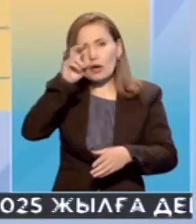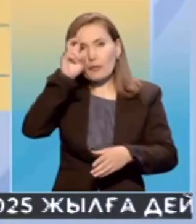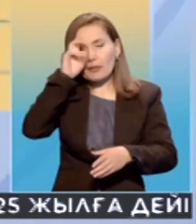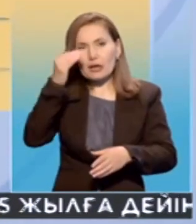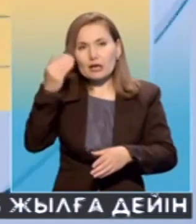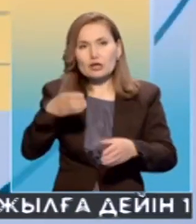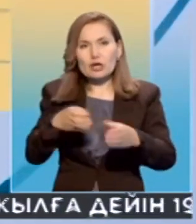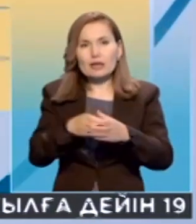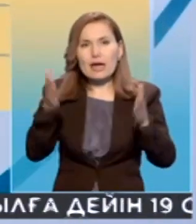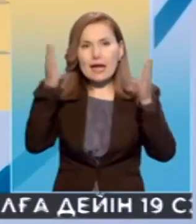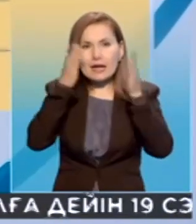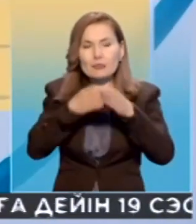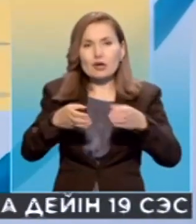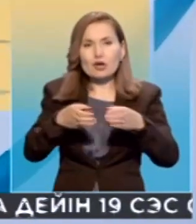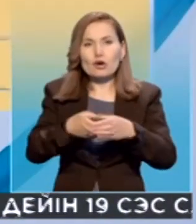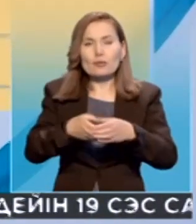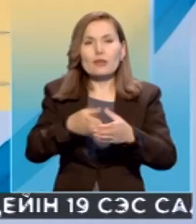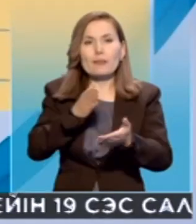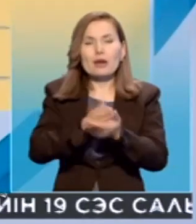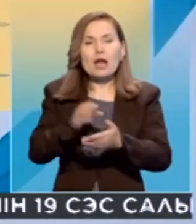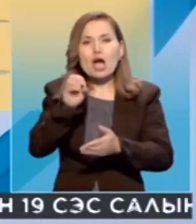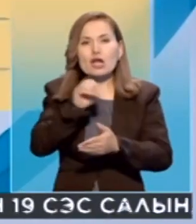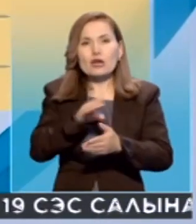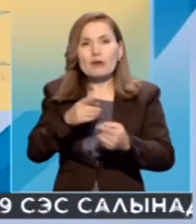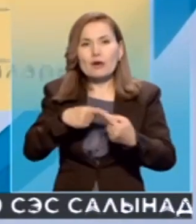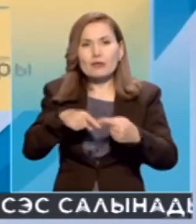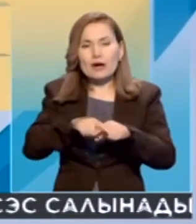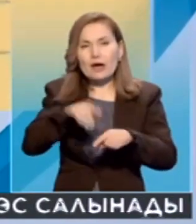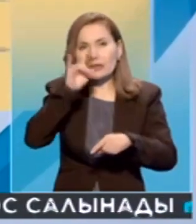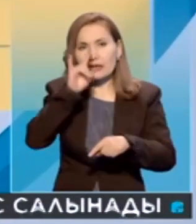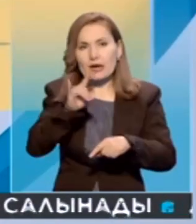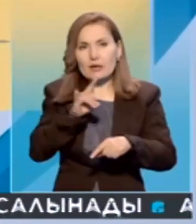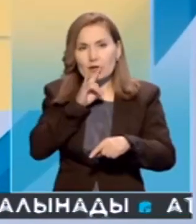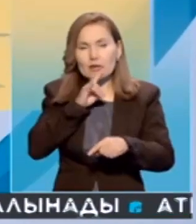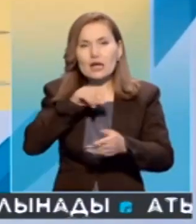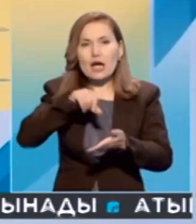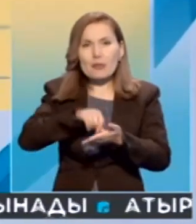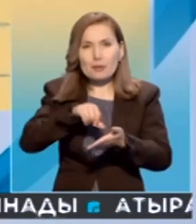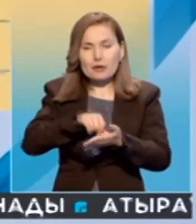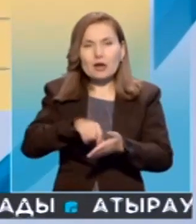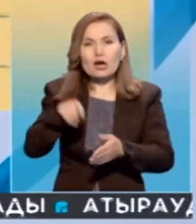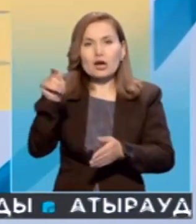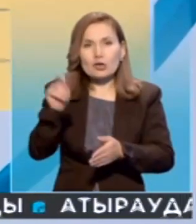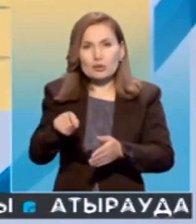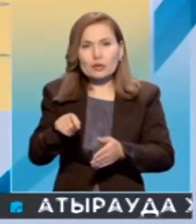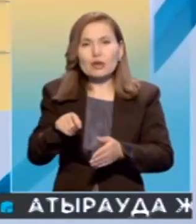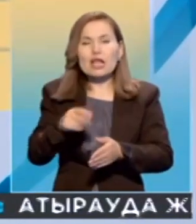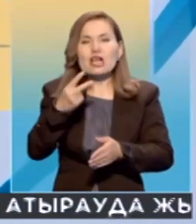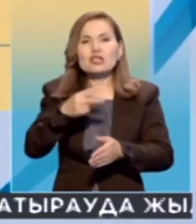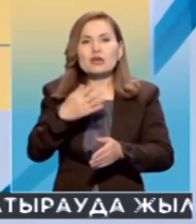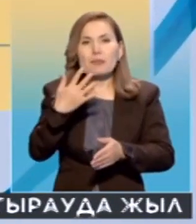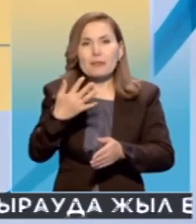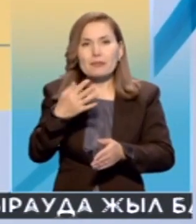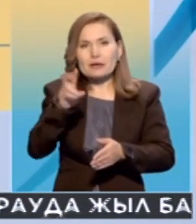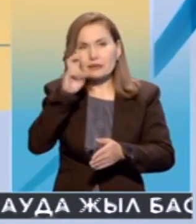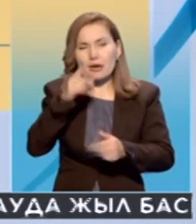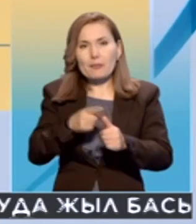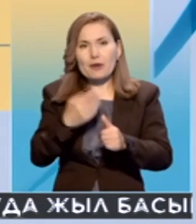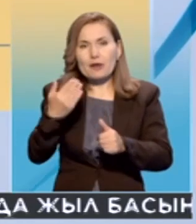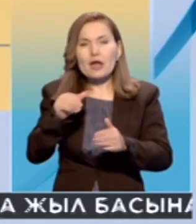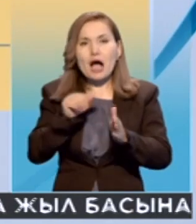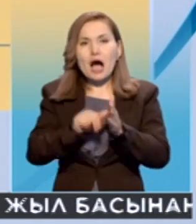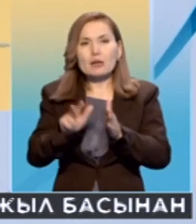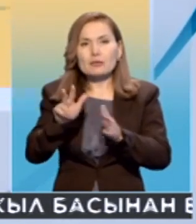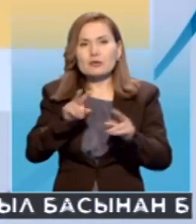ұйымы, Ислам ынтымақтастық ұйымы. Еуроодақтың Қазақстандағы өкілдігінен келеді. Сонымен қатар 25 мемлекеттің атынан